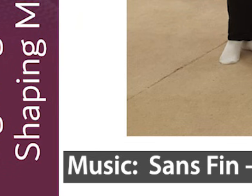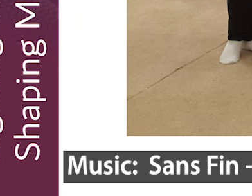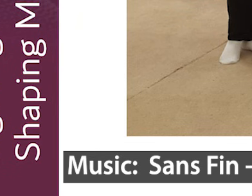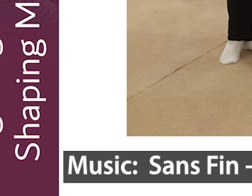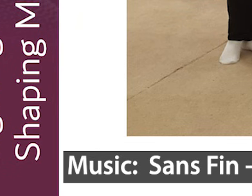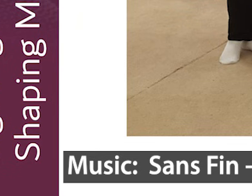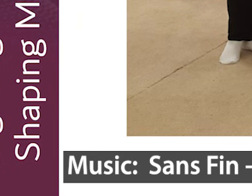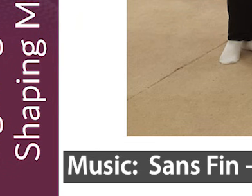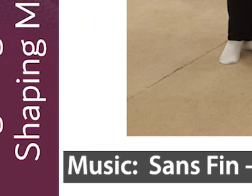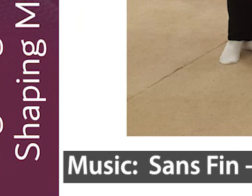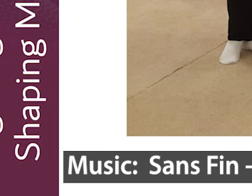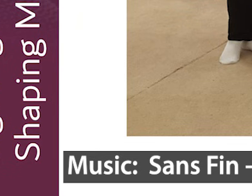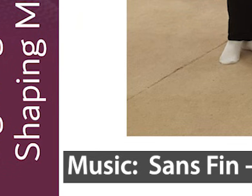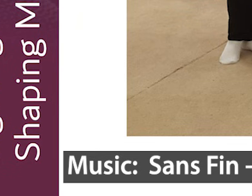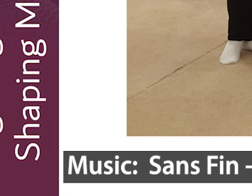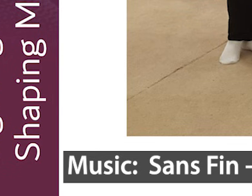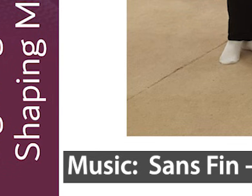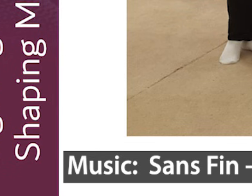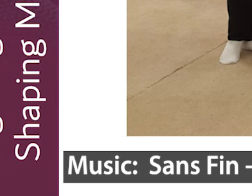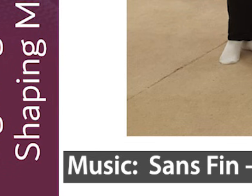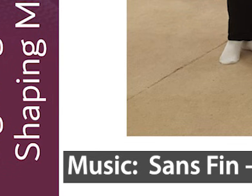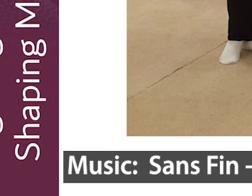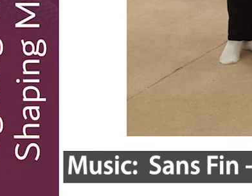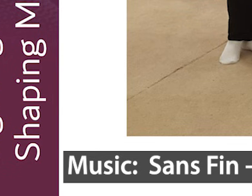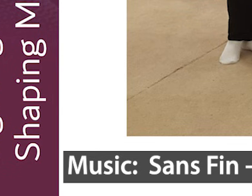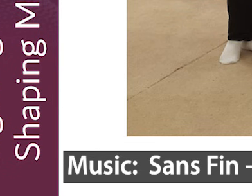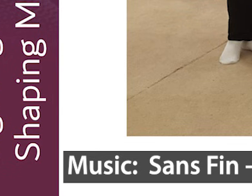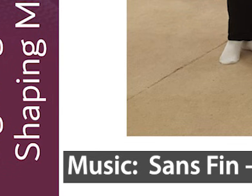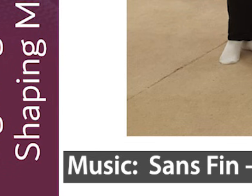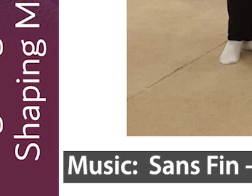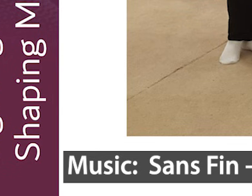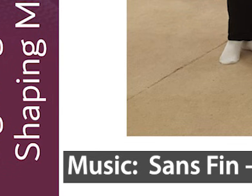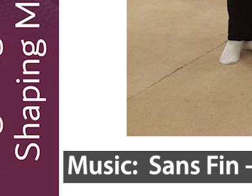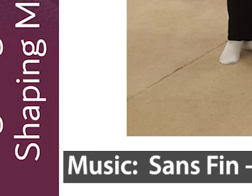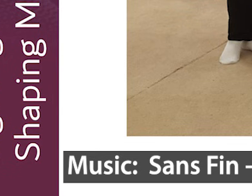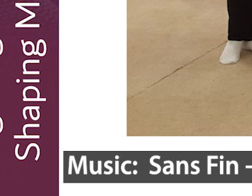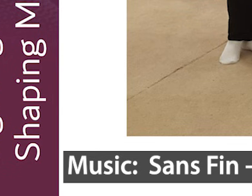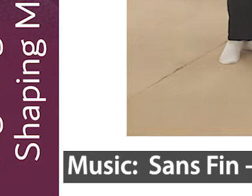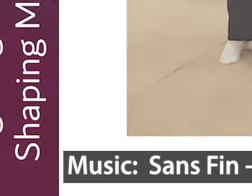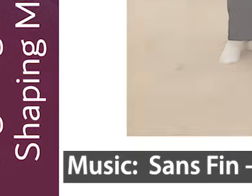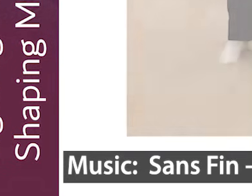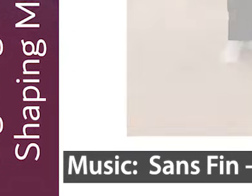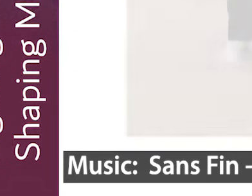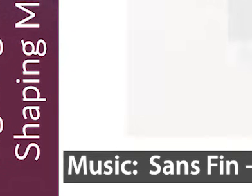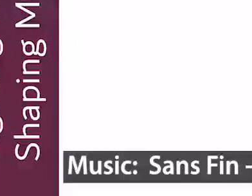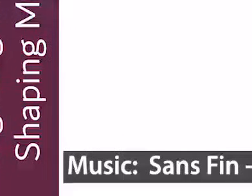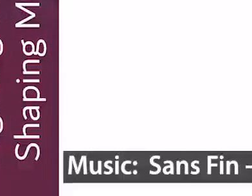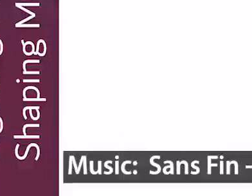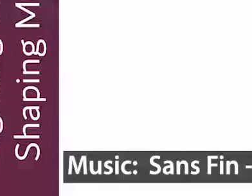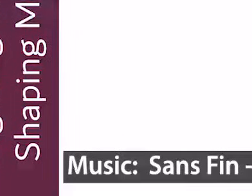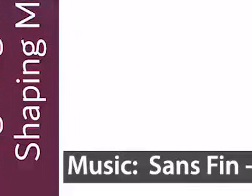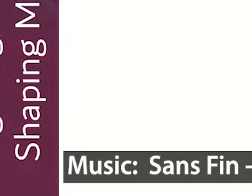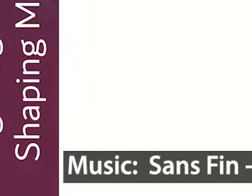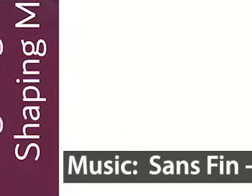vie. Aujourd'hui, le bonheur, je l'ai appris.